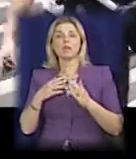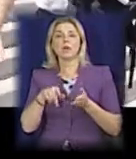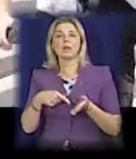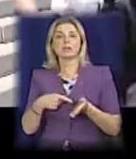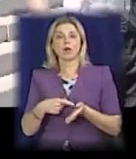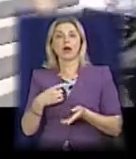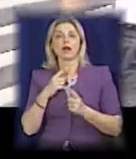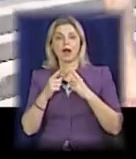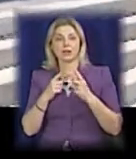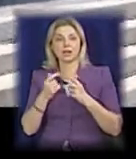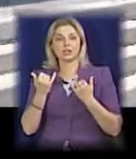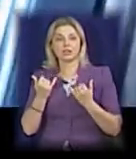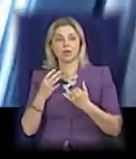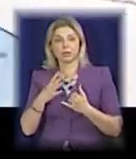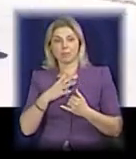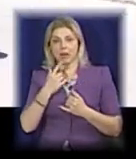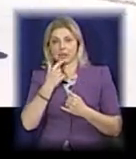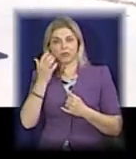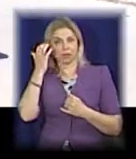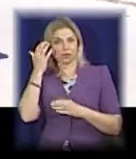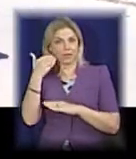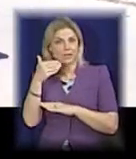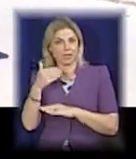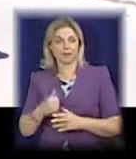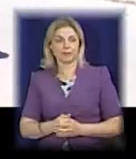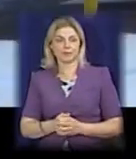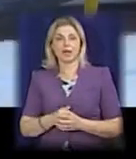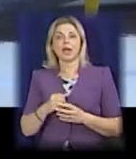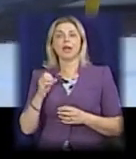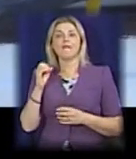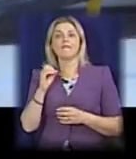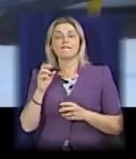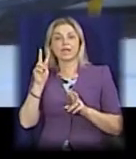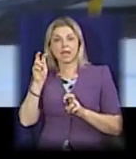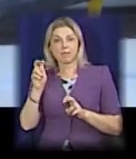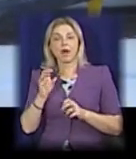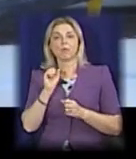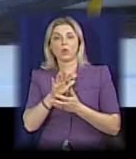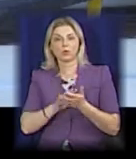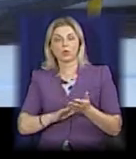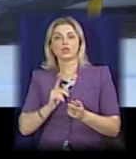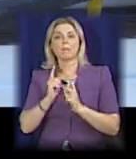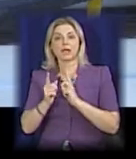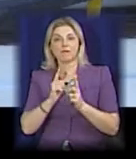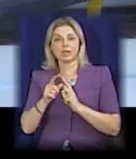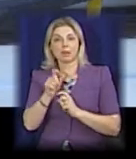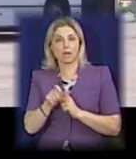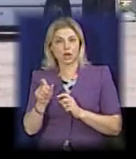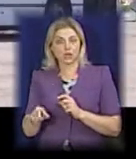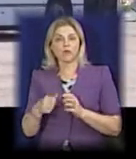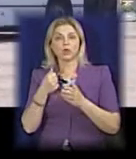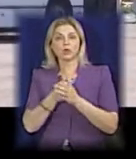з'явилися червоно-чорні стяги. Фірма «Євротранстехсервіс» продовжуватиме здійснювати перевезення пасажирів